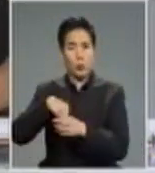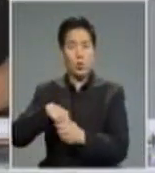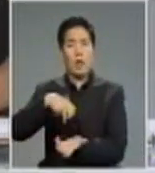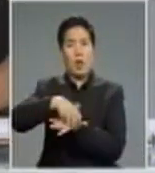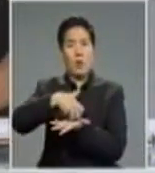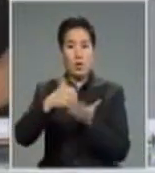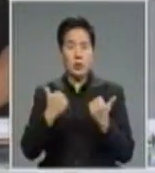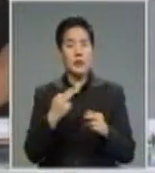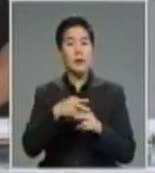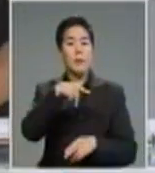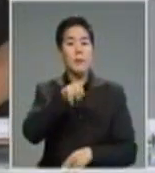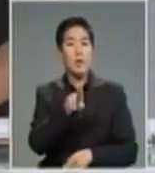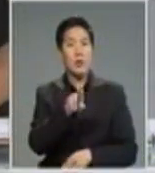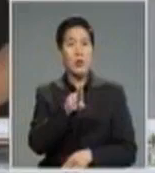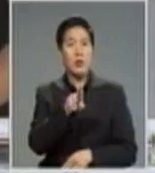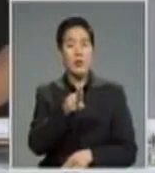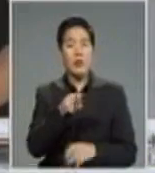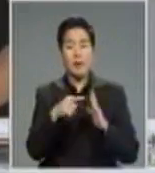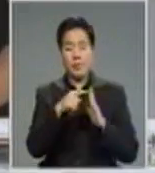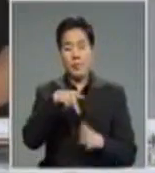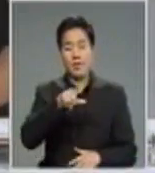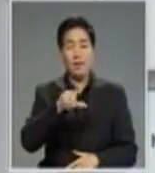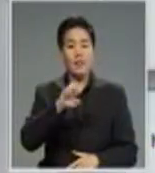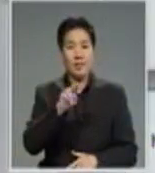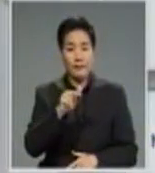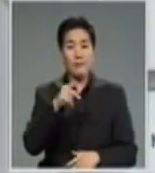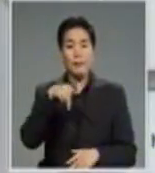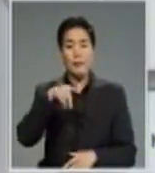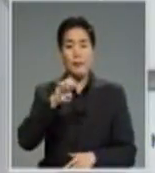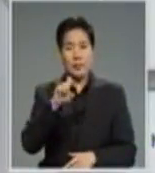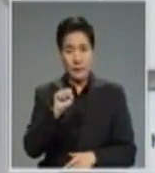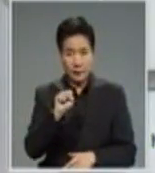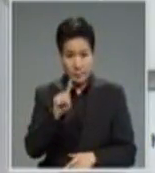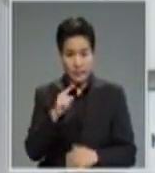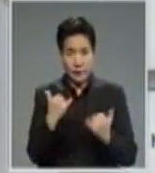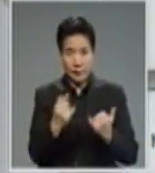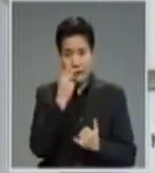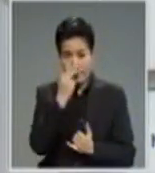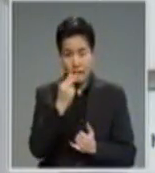เลยนะครับคุณเพลินพิษชูเสนนะครับมีรายงานสดเข้ามานะครับสวัสดีครับคุณเพลินพิษครับ